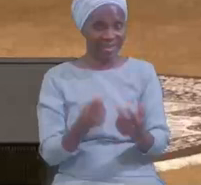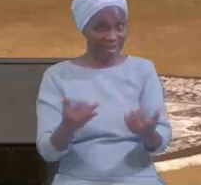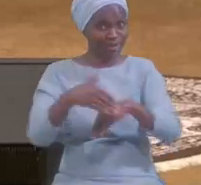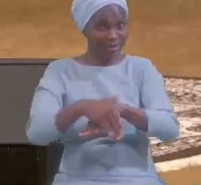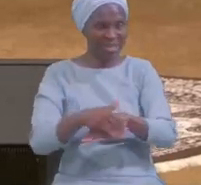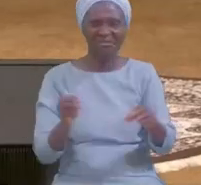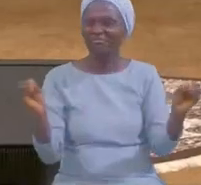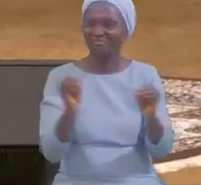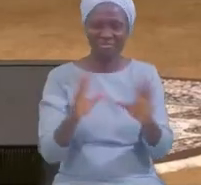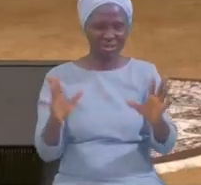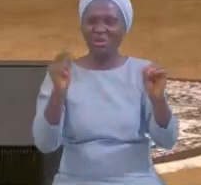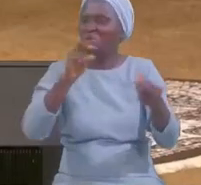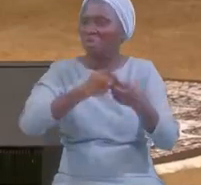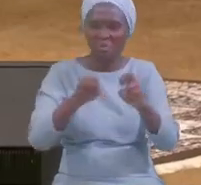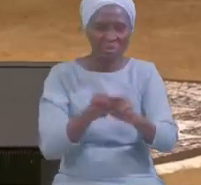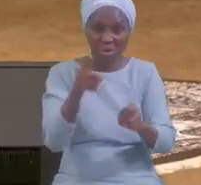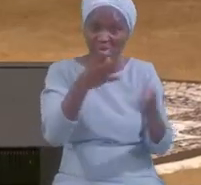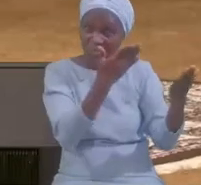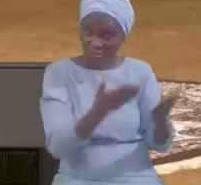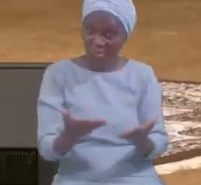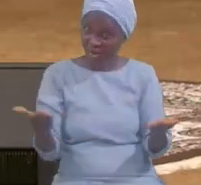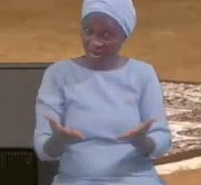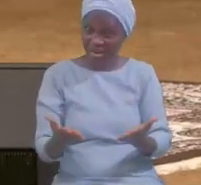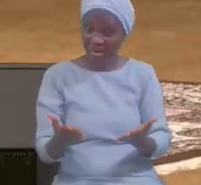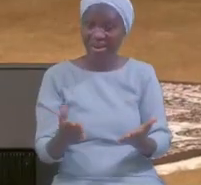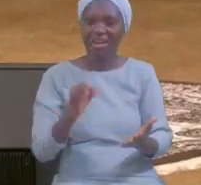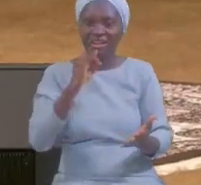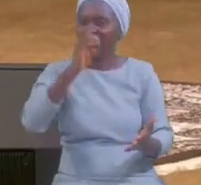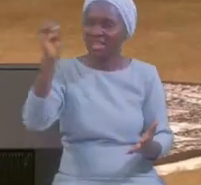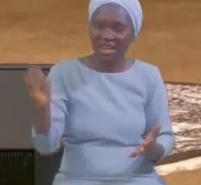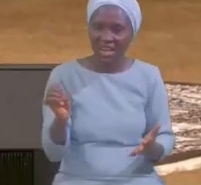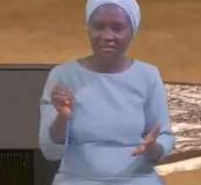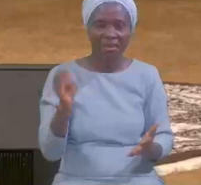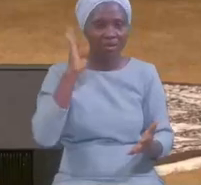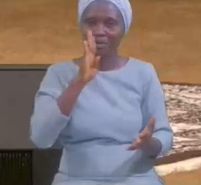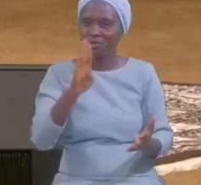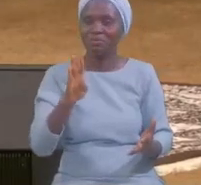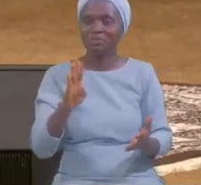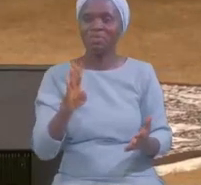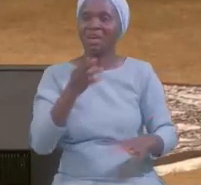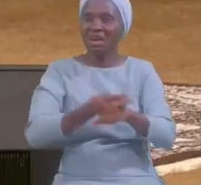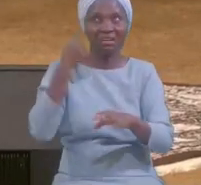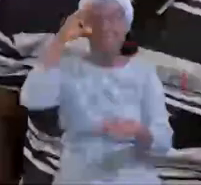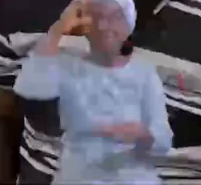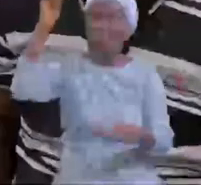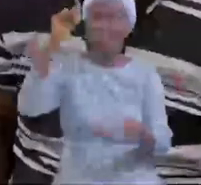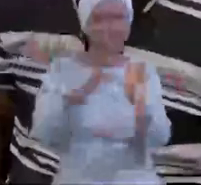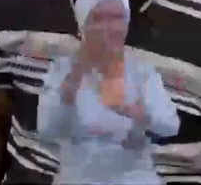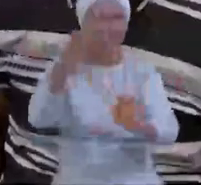qu'aucun problème amené ici sera difficile pour lui au nom de